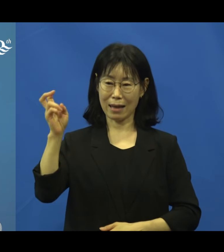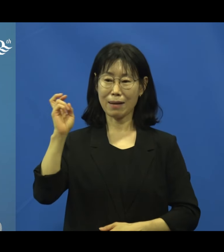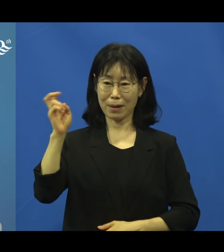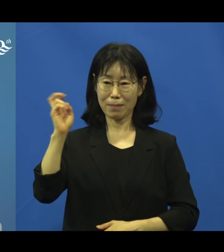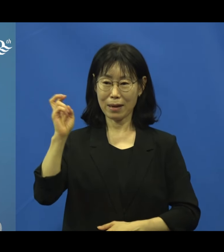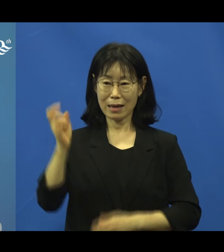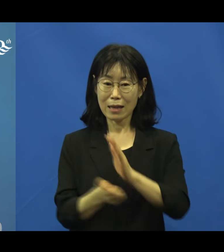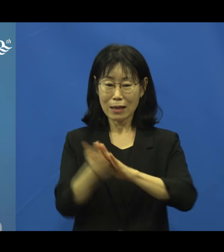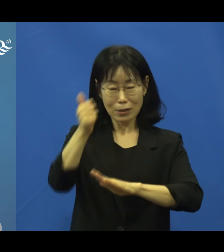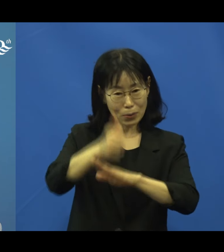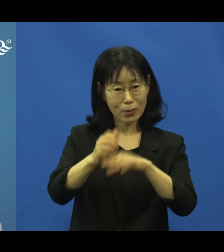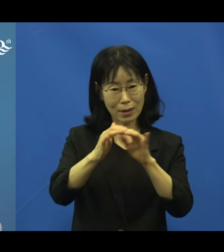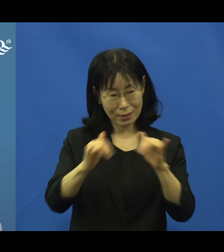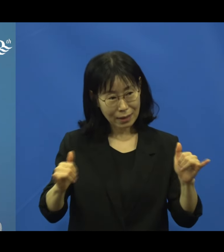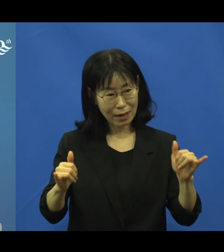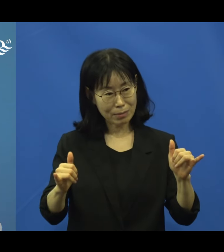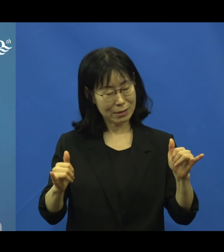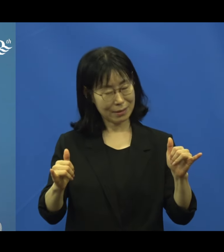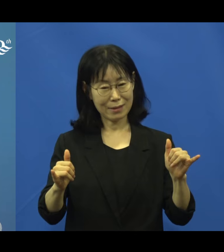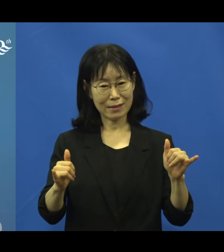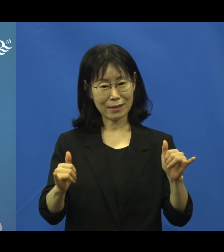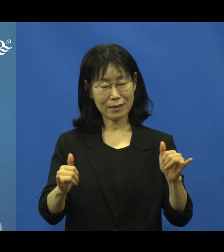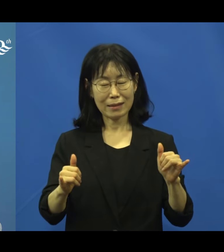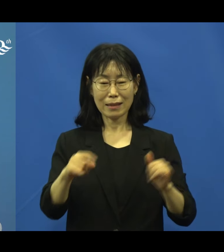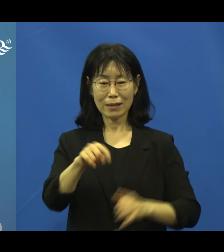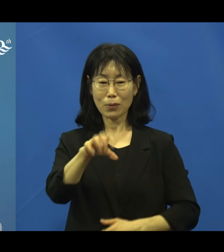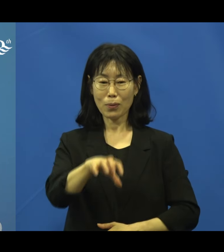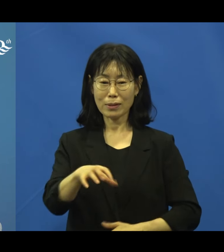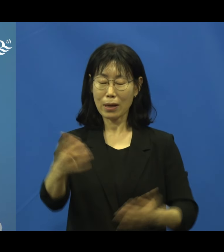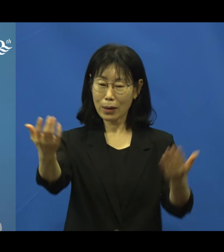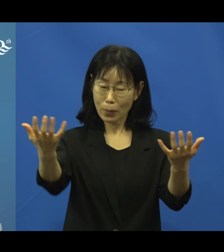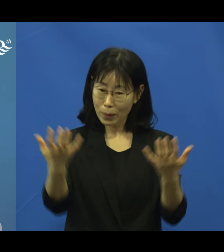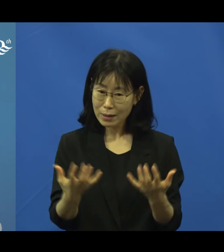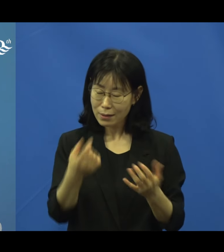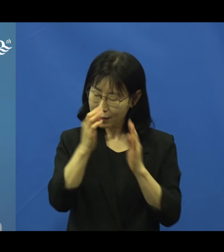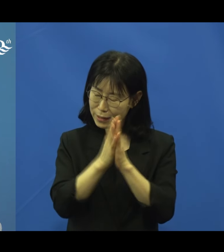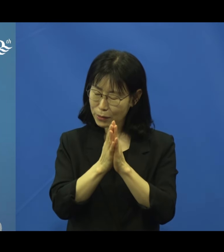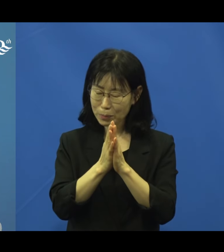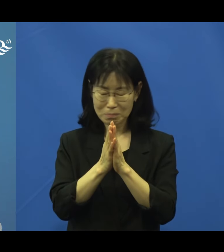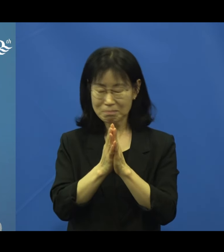올 리가 없어요. 올 리가 없어요. 올 리가 없어요.